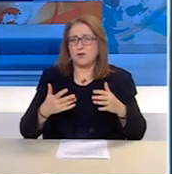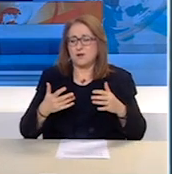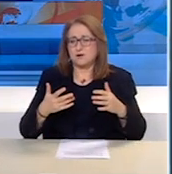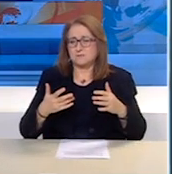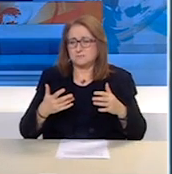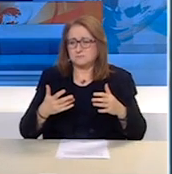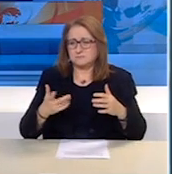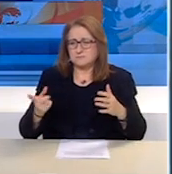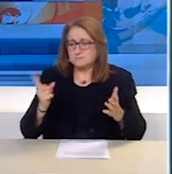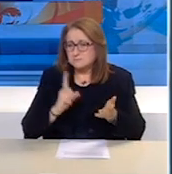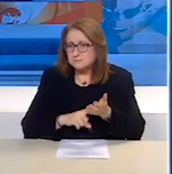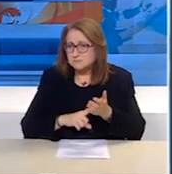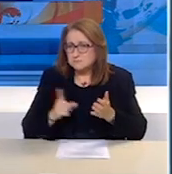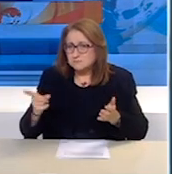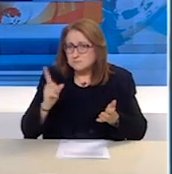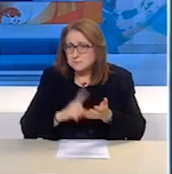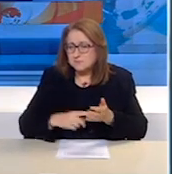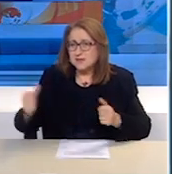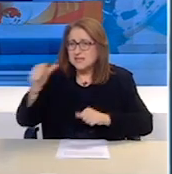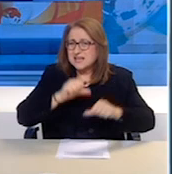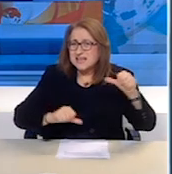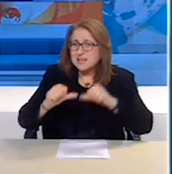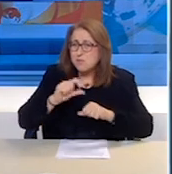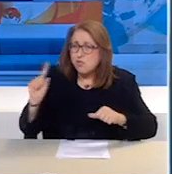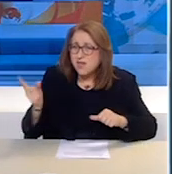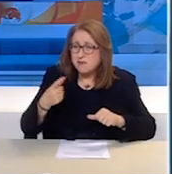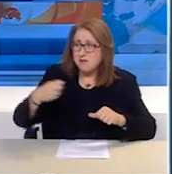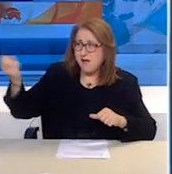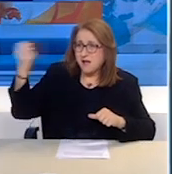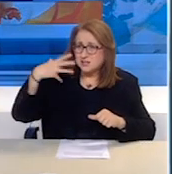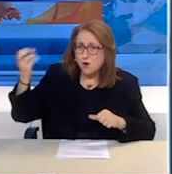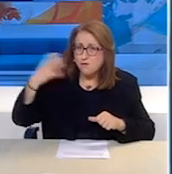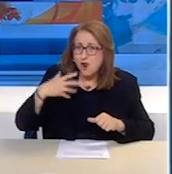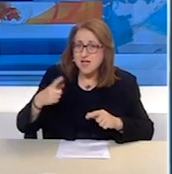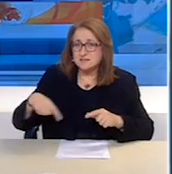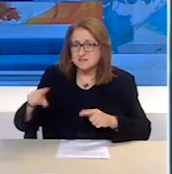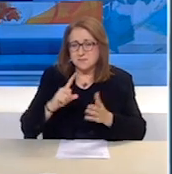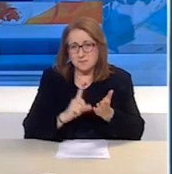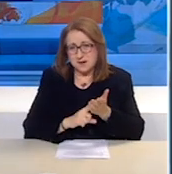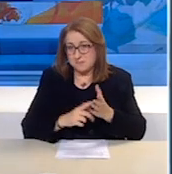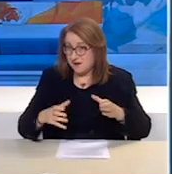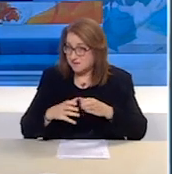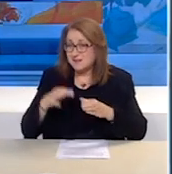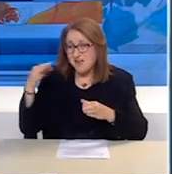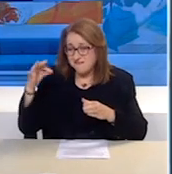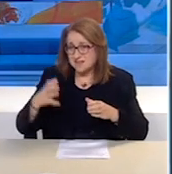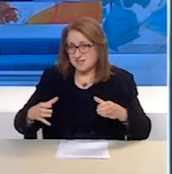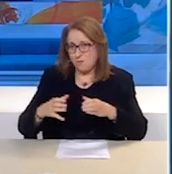να έχουν μια έναρξη χημειοθεραπείας ή ιδιαίτερα ευαίσθητους πληθυσμούς, παρά το γεγονός